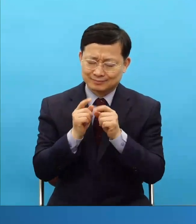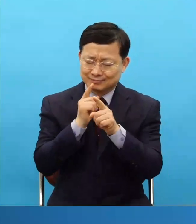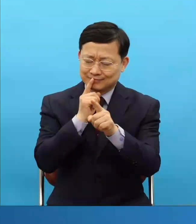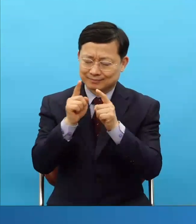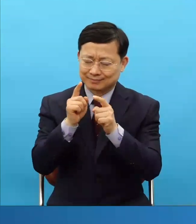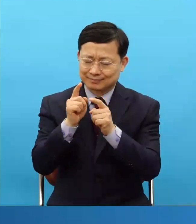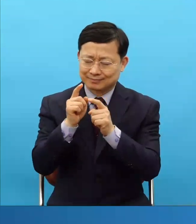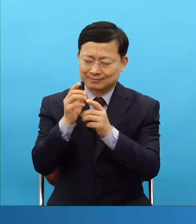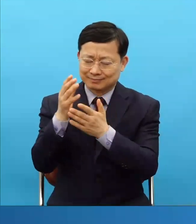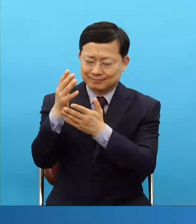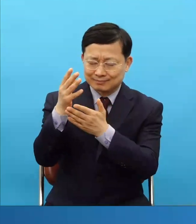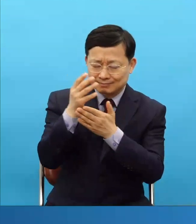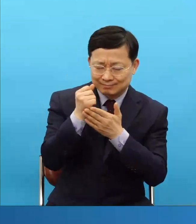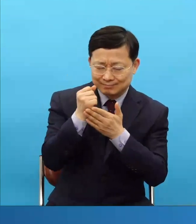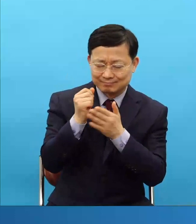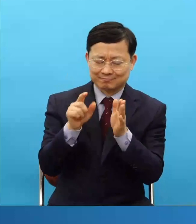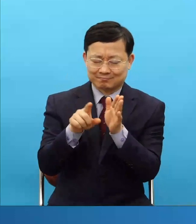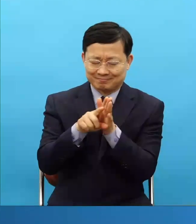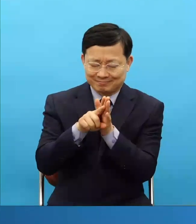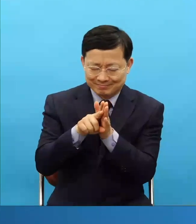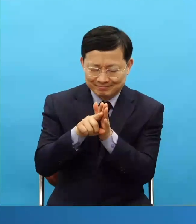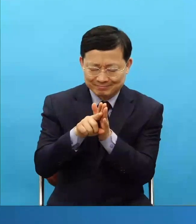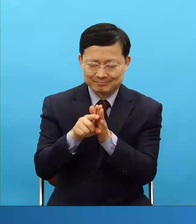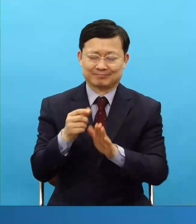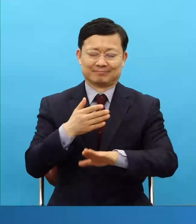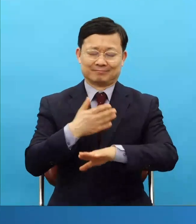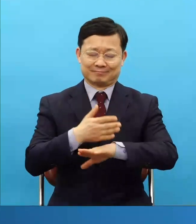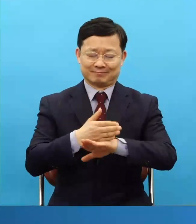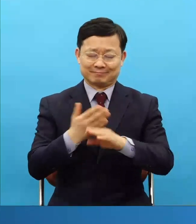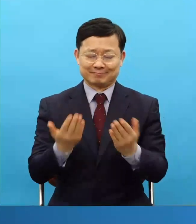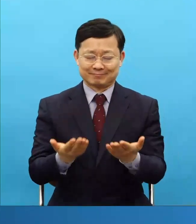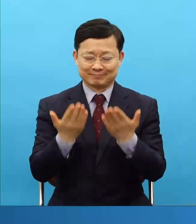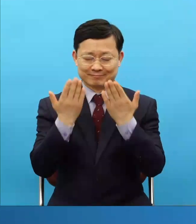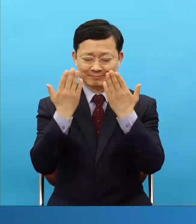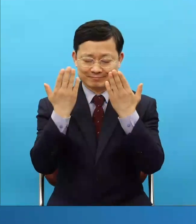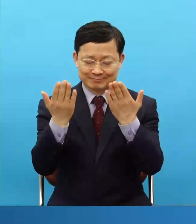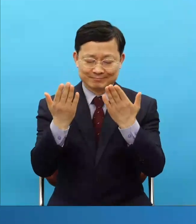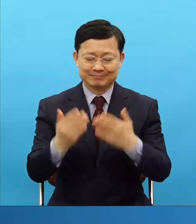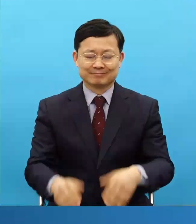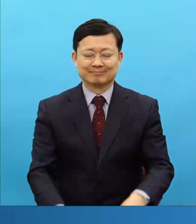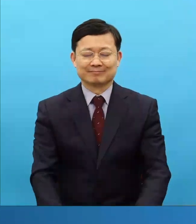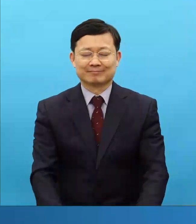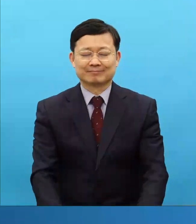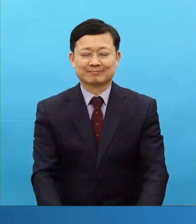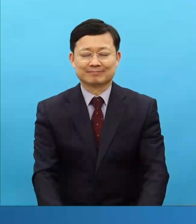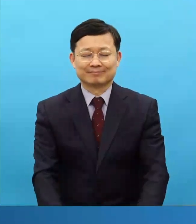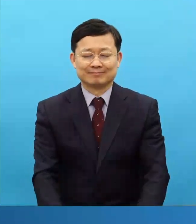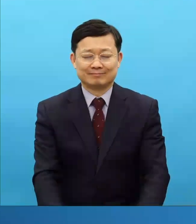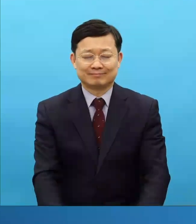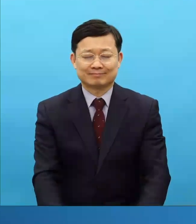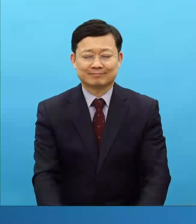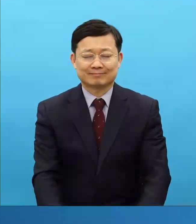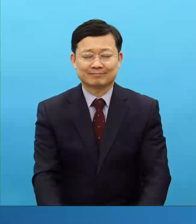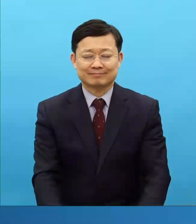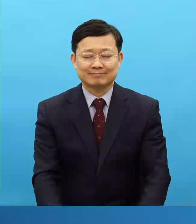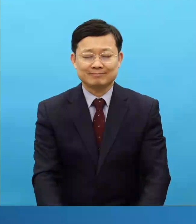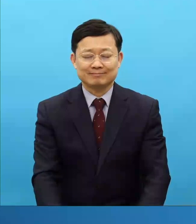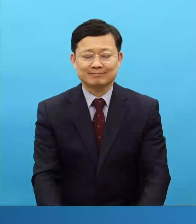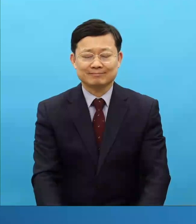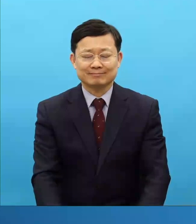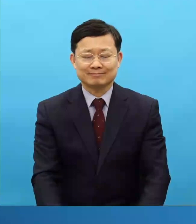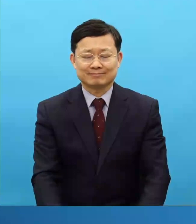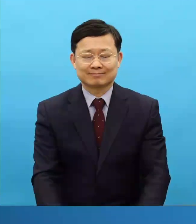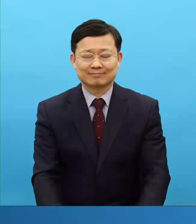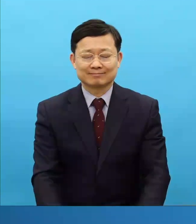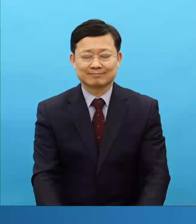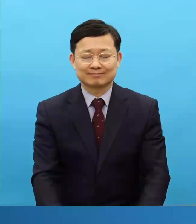말씀이 믿어지게 해주셔서 감사합니다. Thank you for giving us the faith to believe in what you have said, that you will always be with